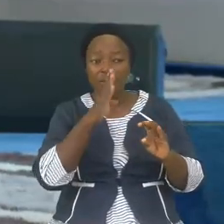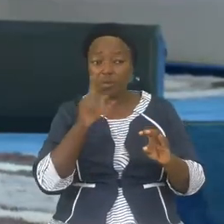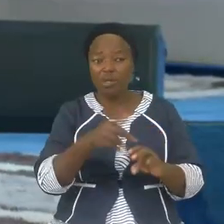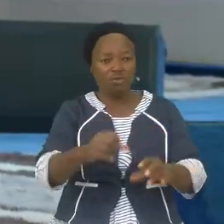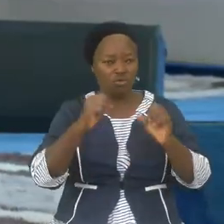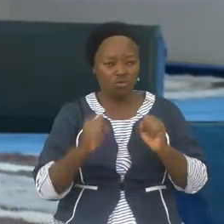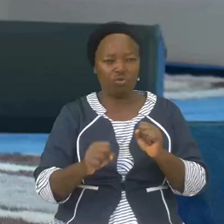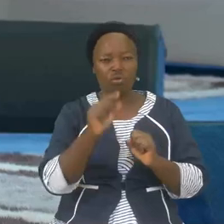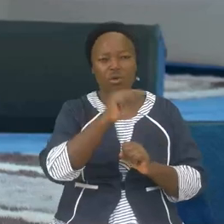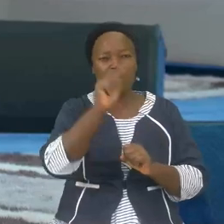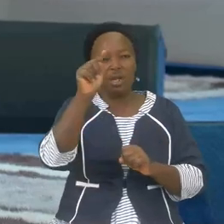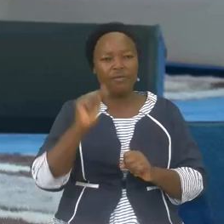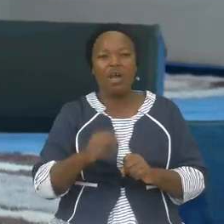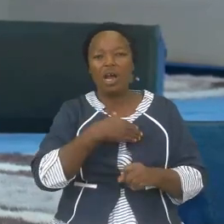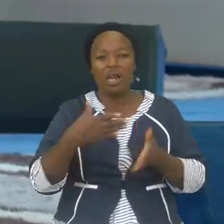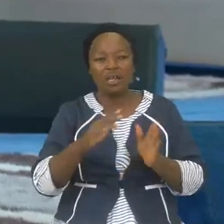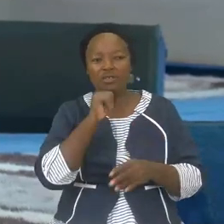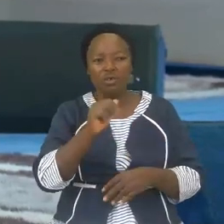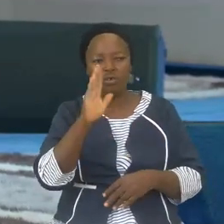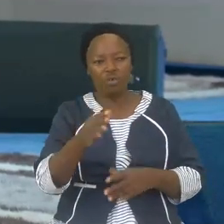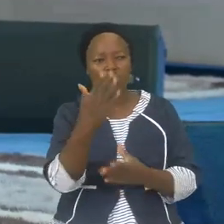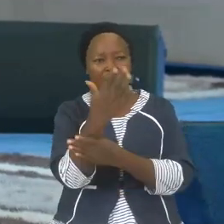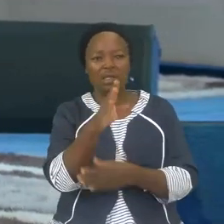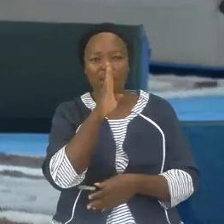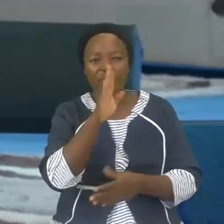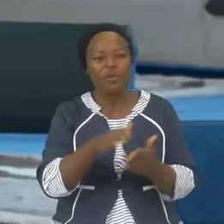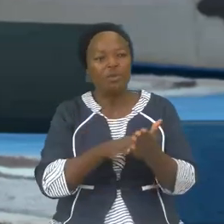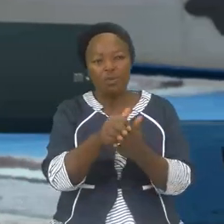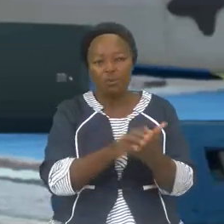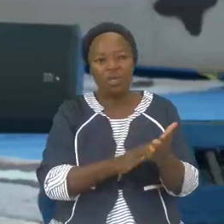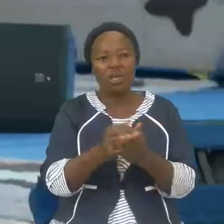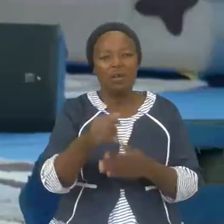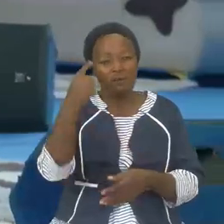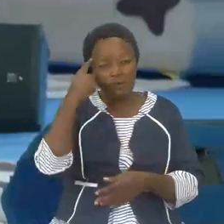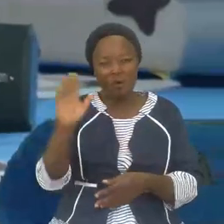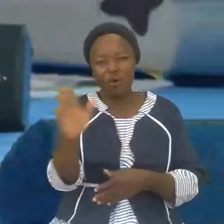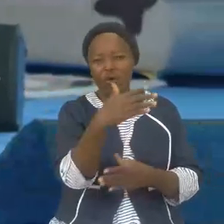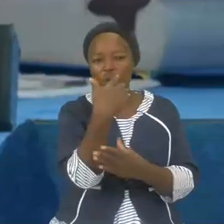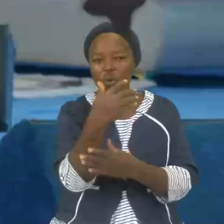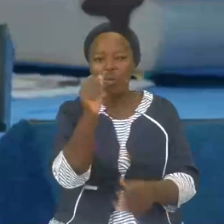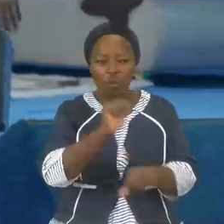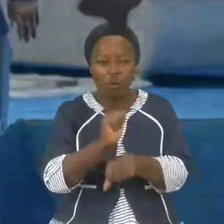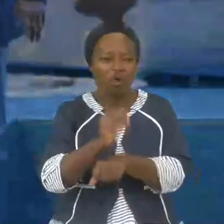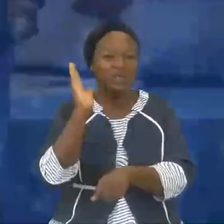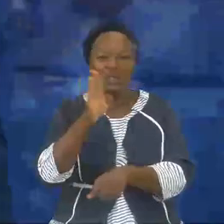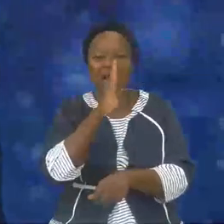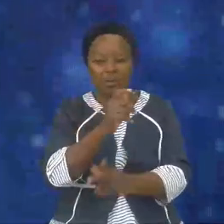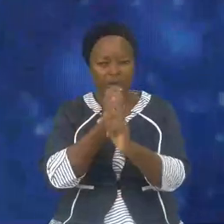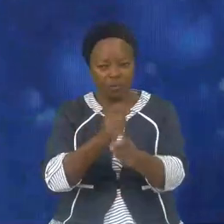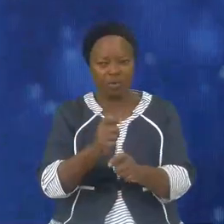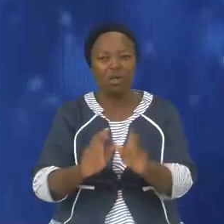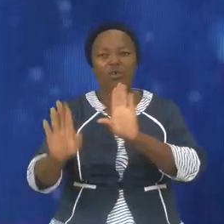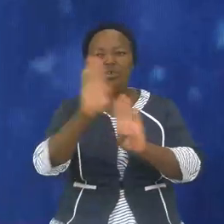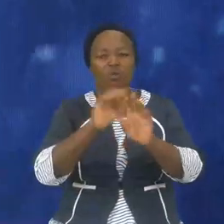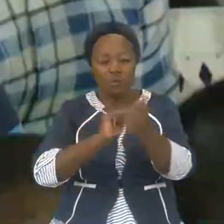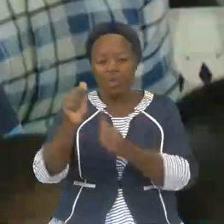donc, fortifiez-vous et ne laissez pas vos mains s'affaiblir, car il y aura un salaire pour vos